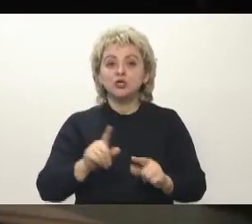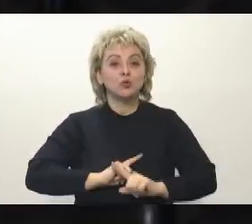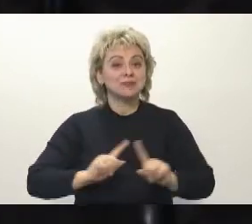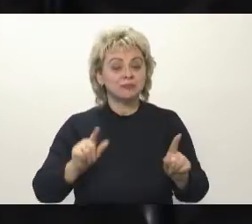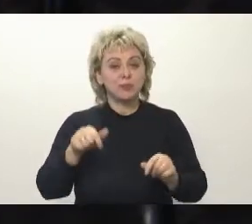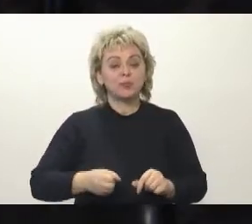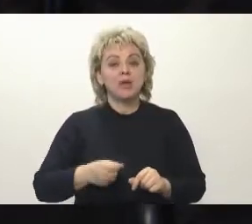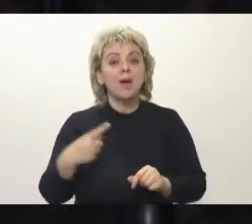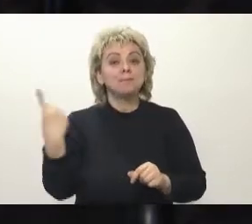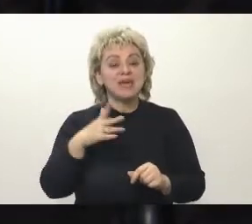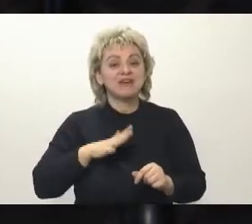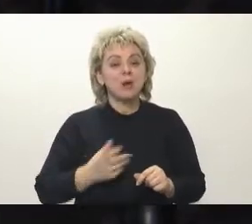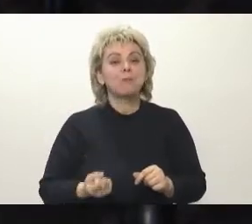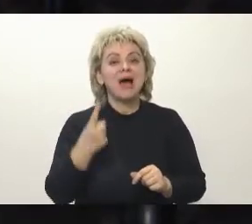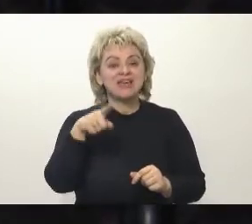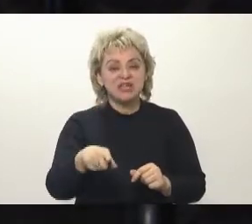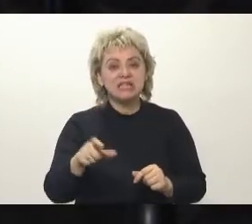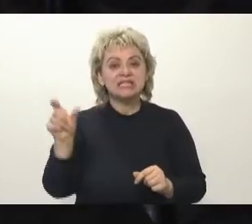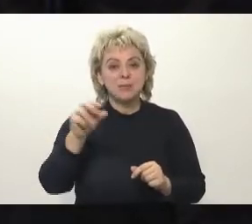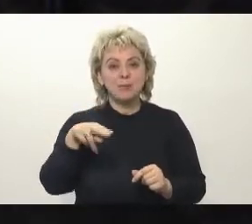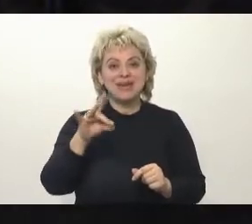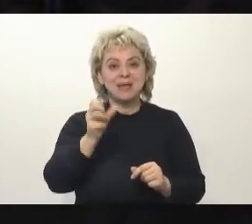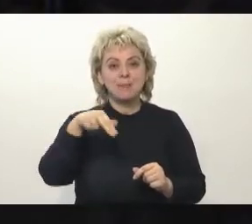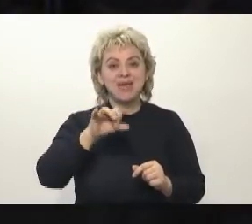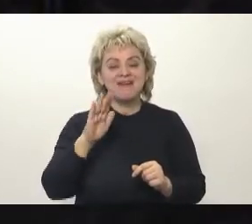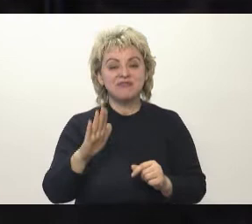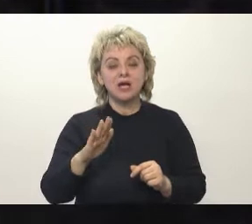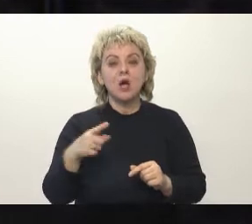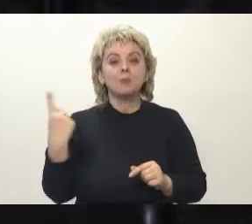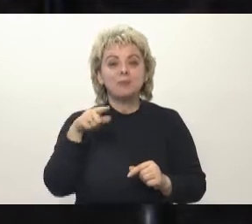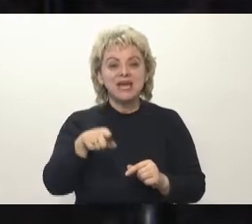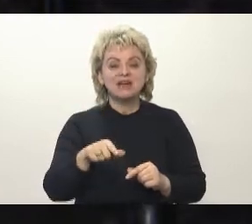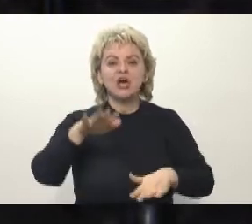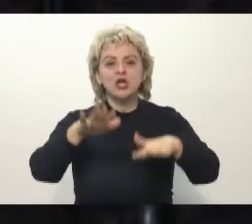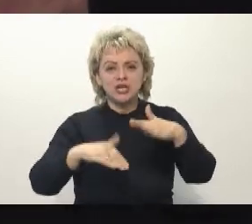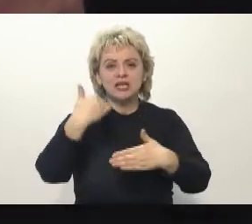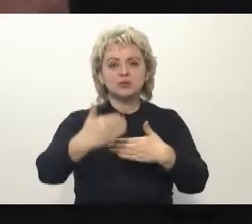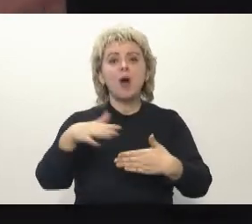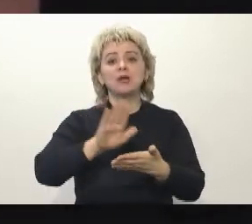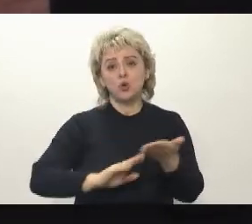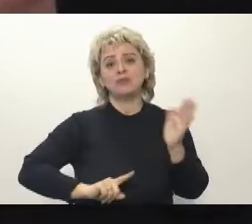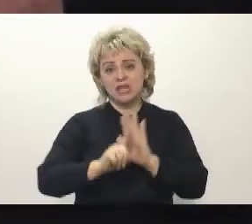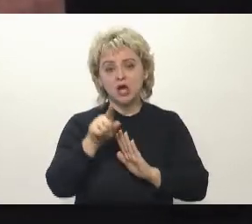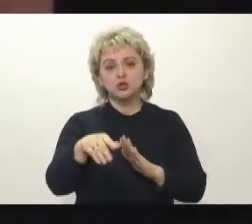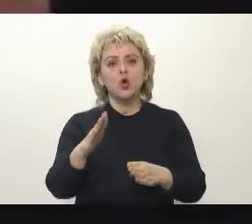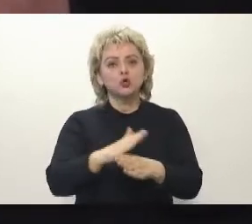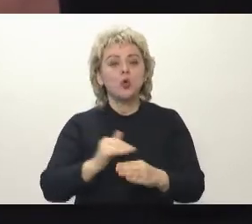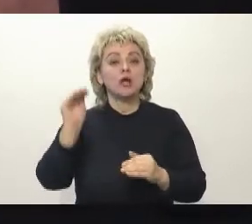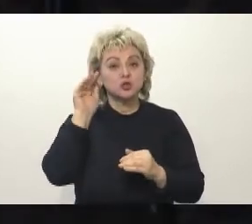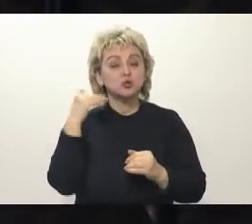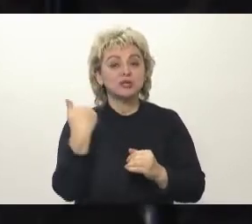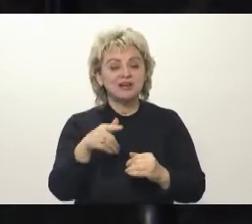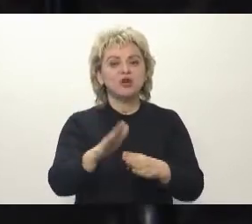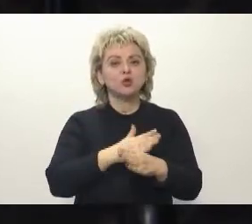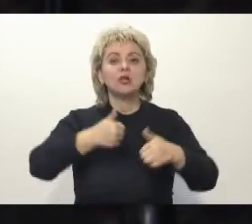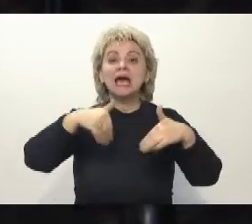спонтанно. Первый у нас родилось – это припев. Припев первый задал ритм, и потом понеслась. Долго слушали его и